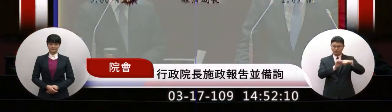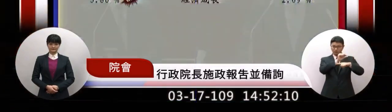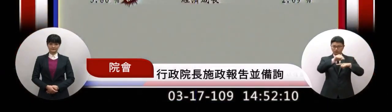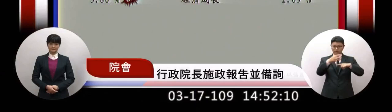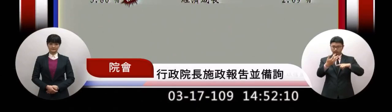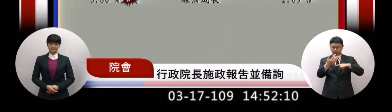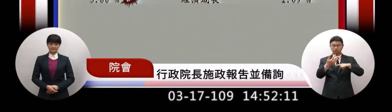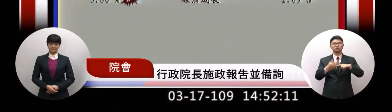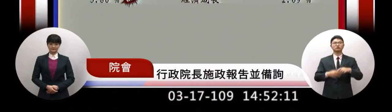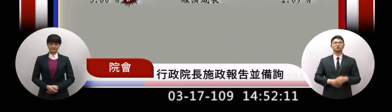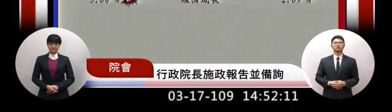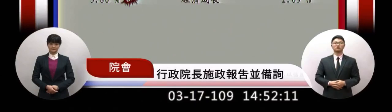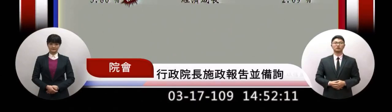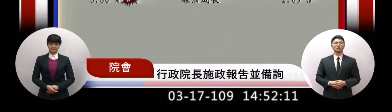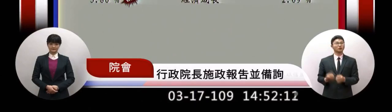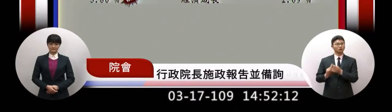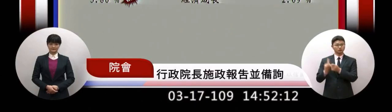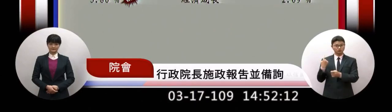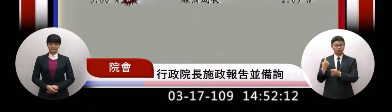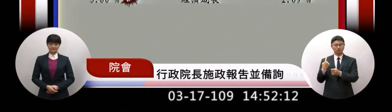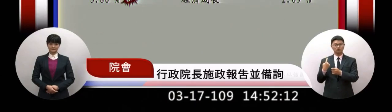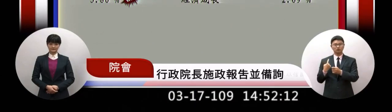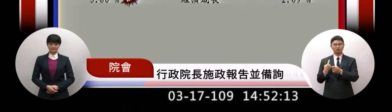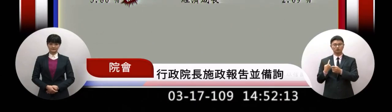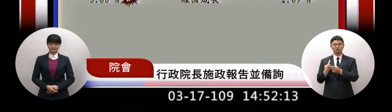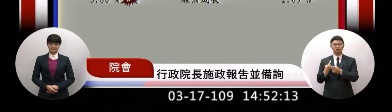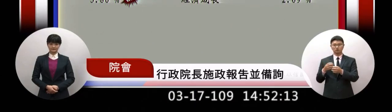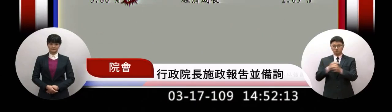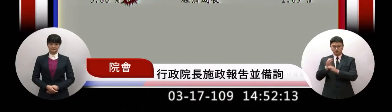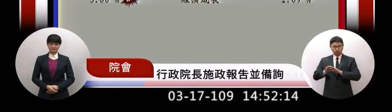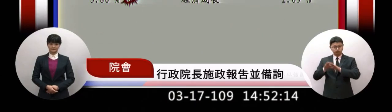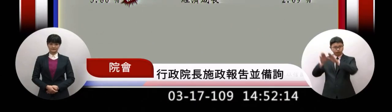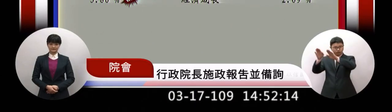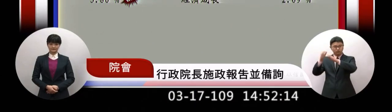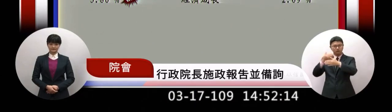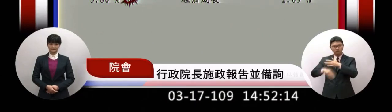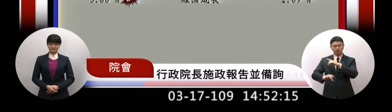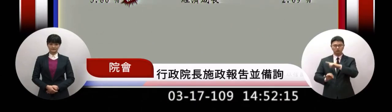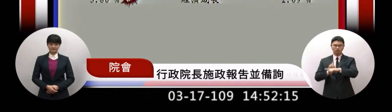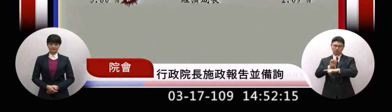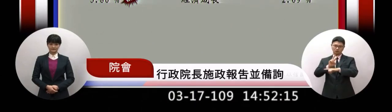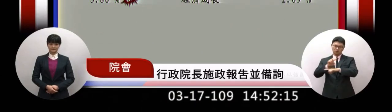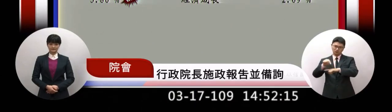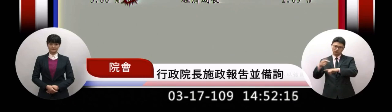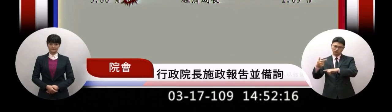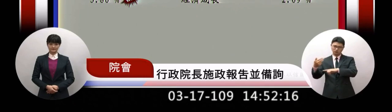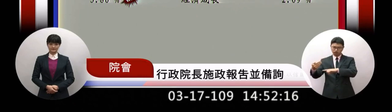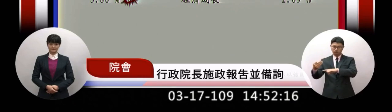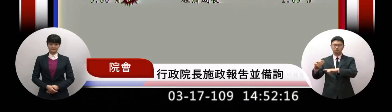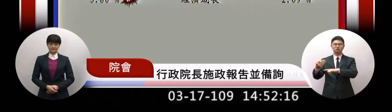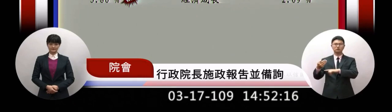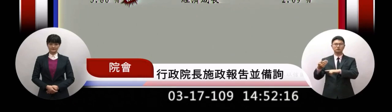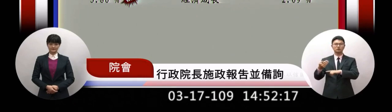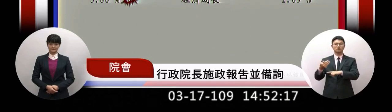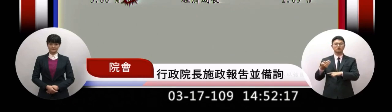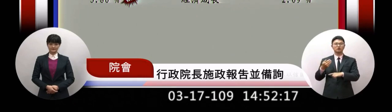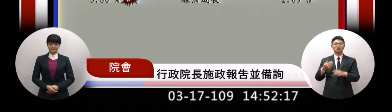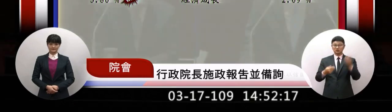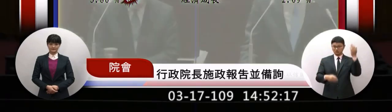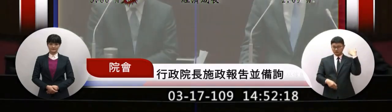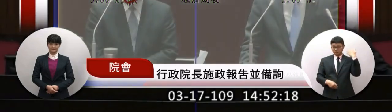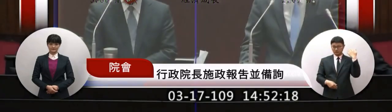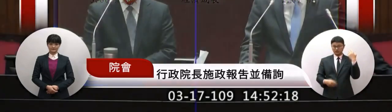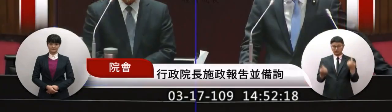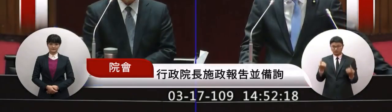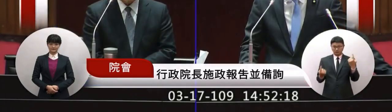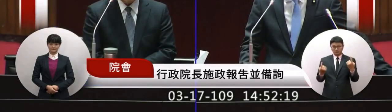5.8%，但是去年的经济成长只剩下2.69%，只有当年苏院长推